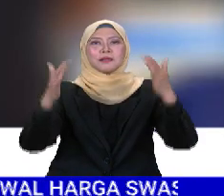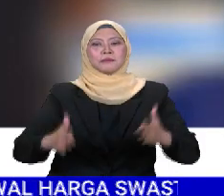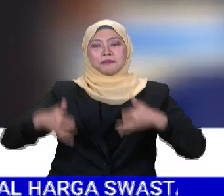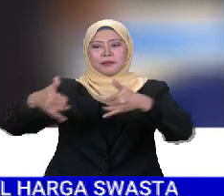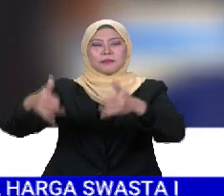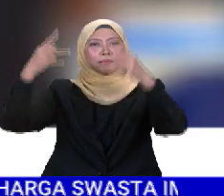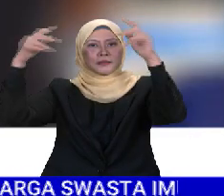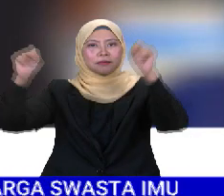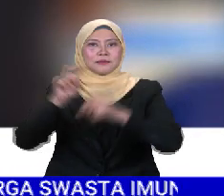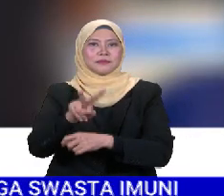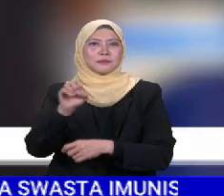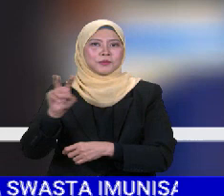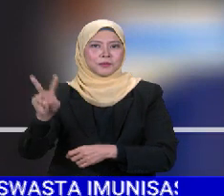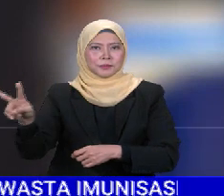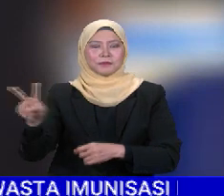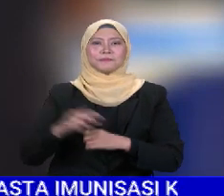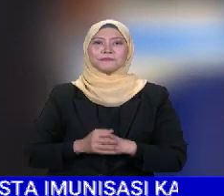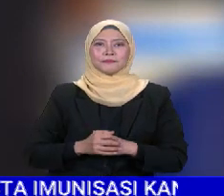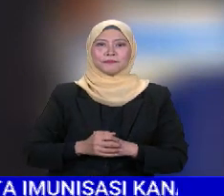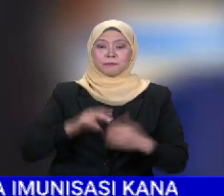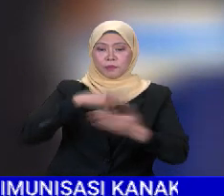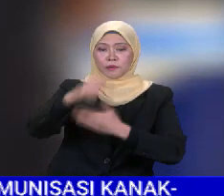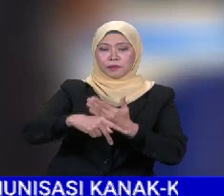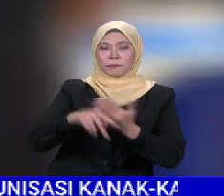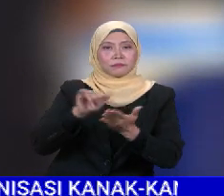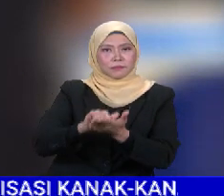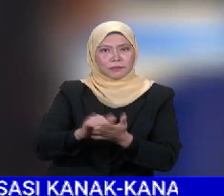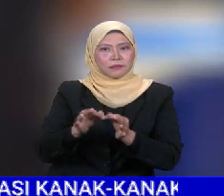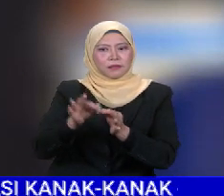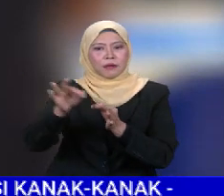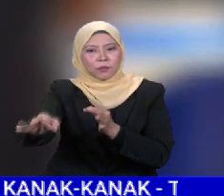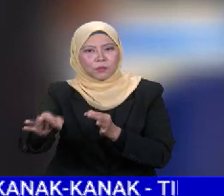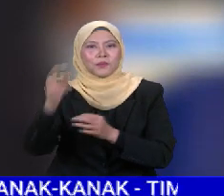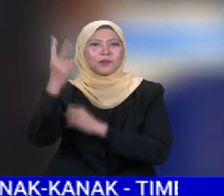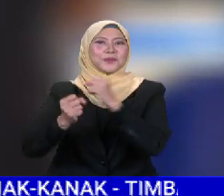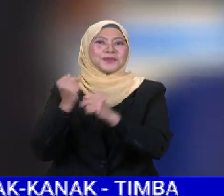Presiden 2022. Menurut kenyataan itu, program berkenaan yang tertangguh hampir 2